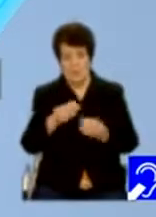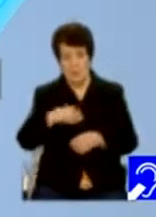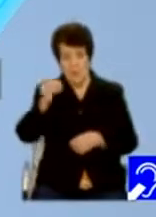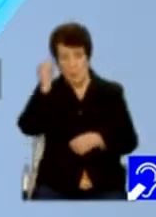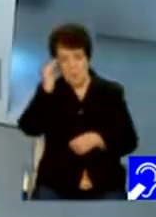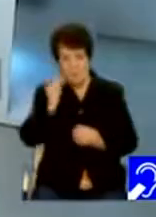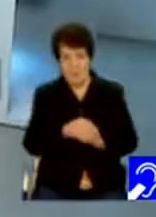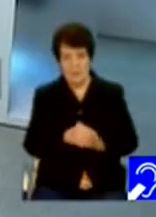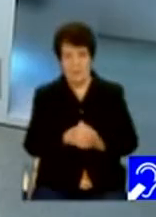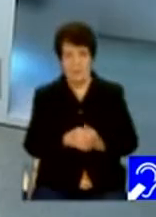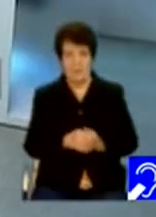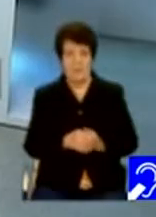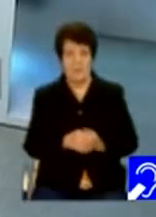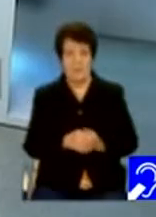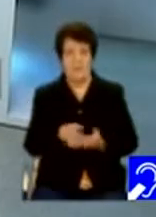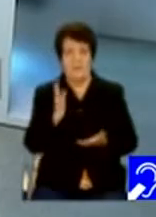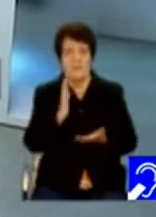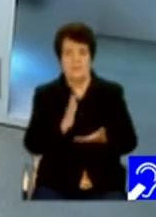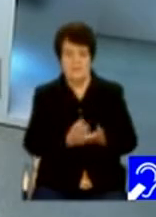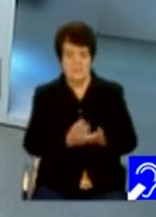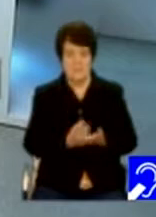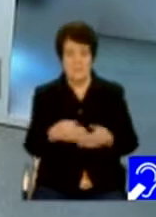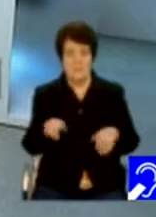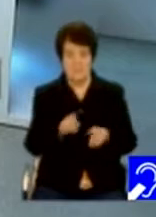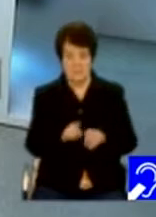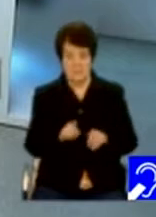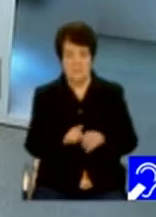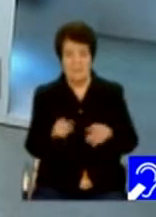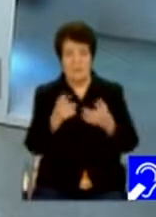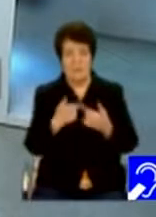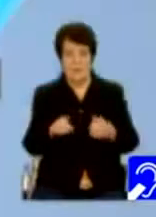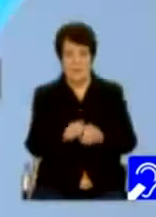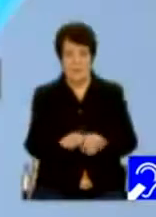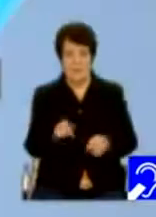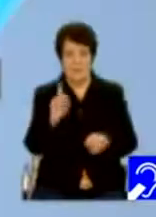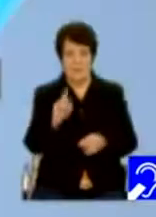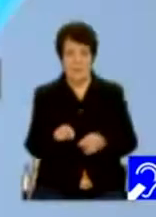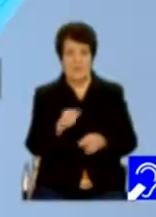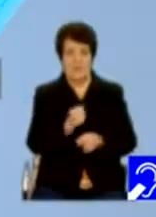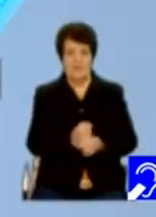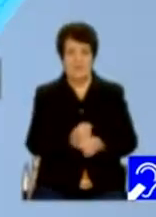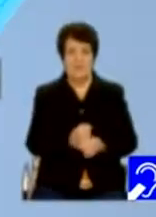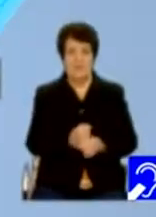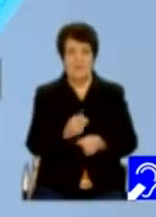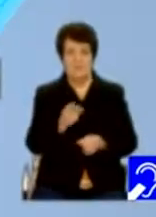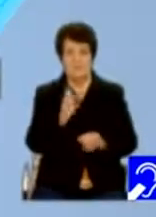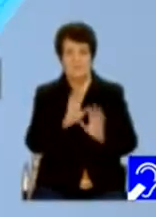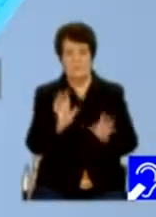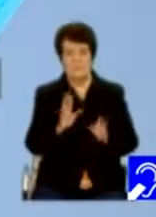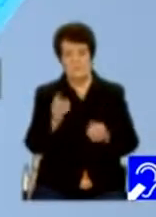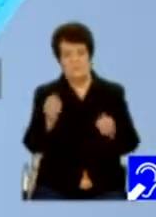opiniei. Evident. Deci sunt într-adevăr organizații care fac câtuși de cât sondaje